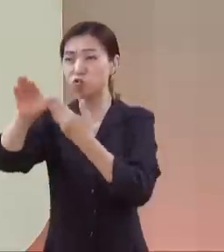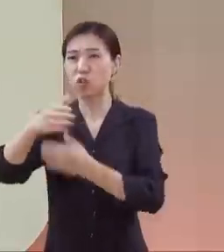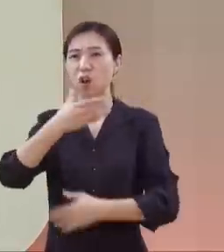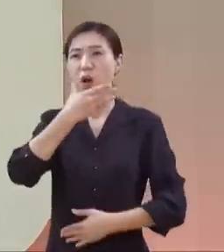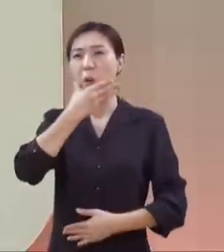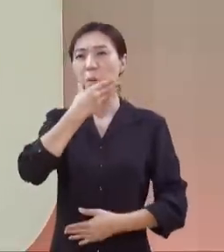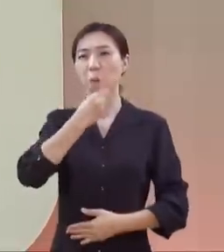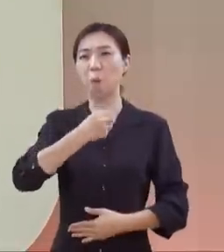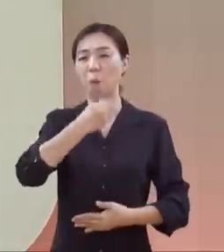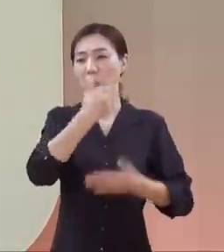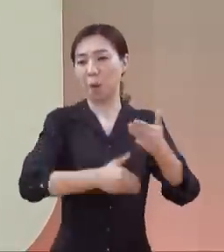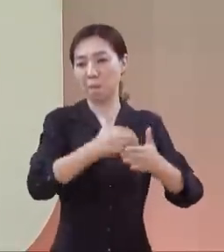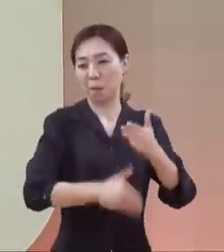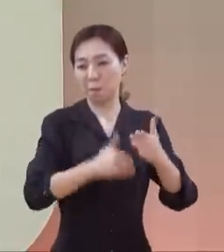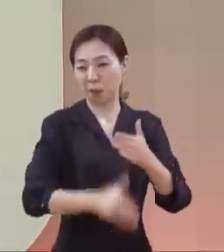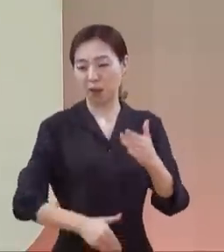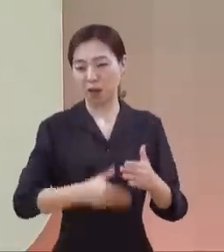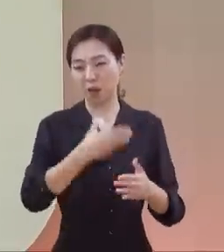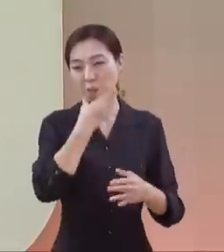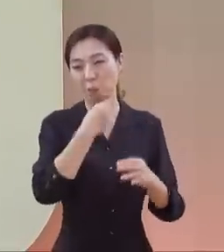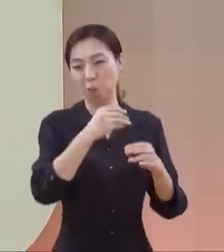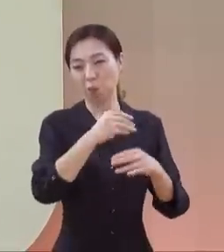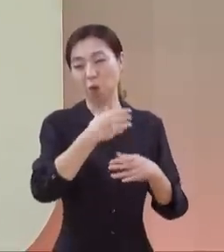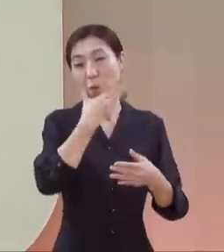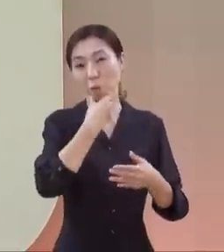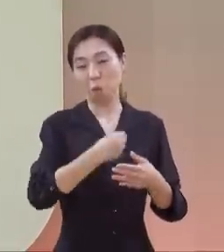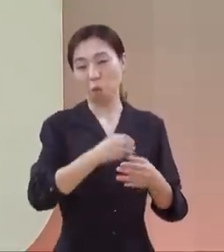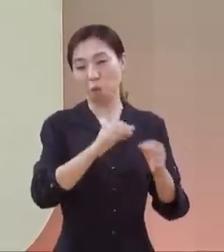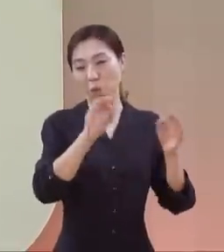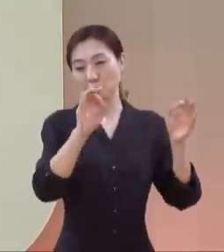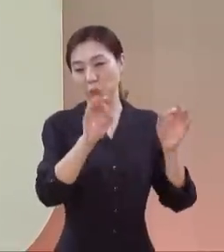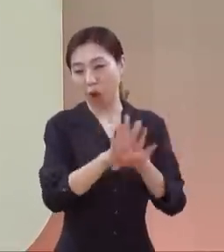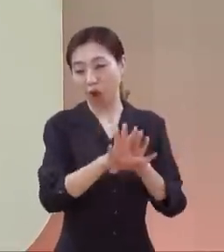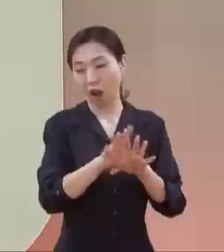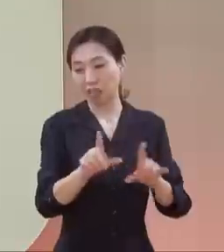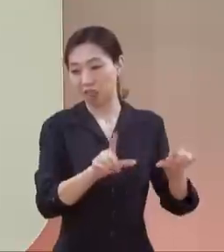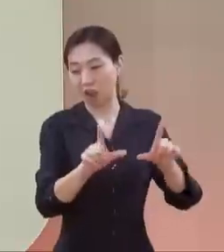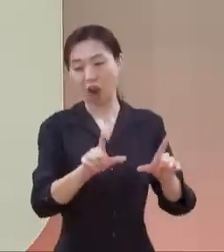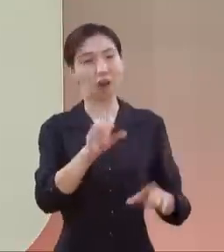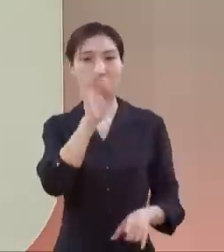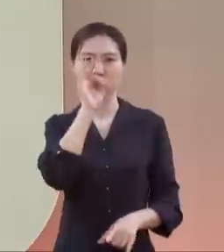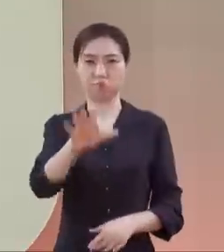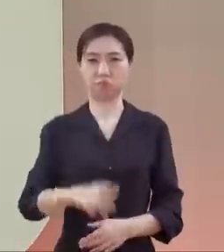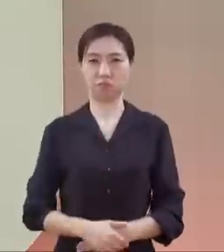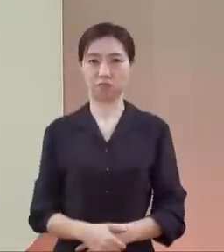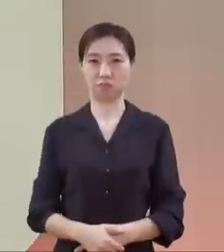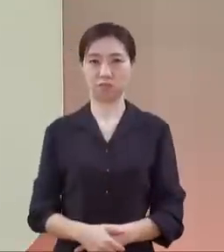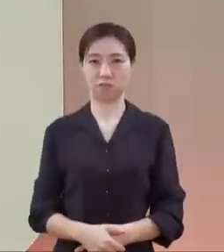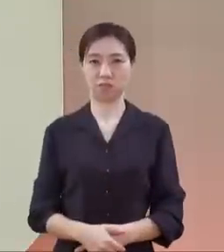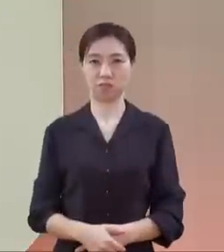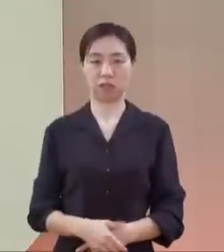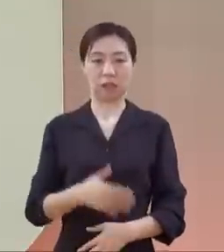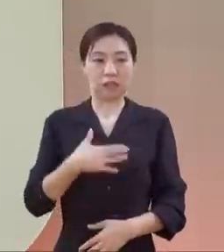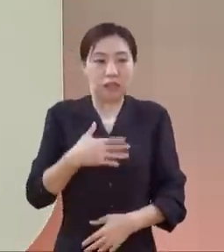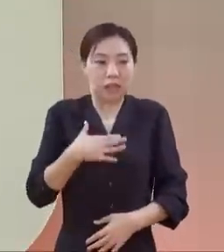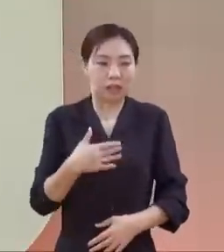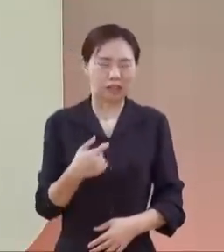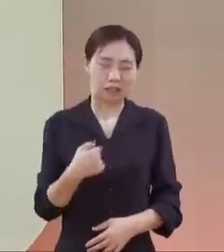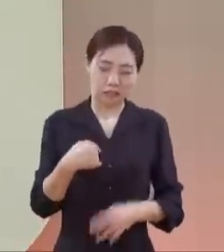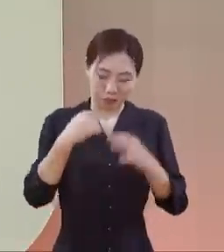제가 말해 놓고 등이 오싹하네요 요새 복을 너무 많이 까먹고 있는 거 같아 가지고